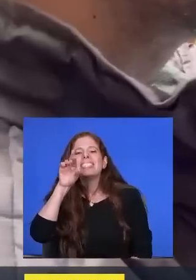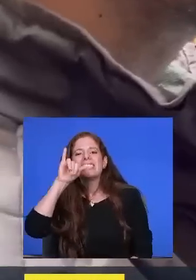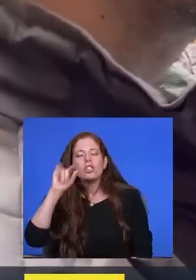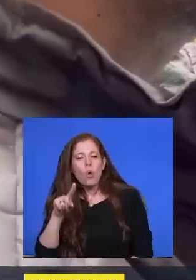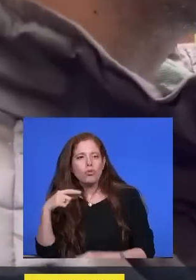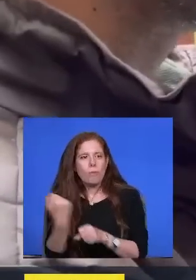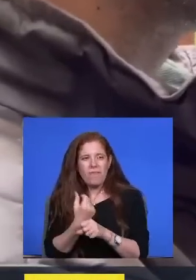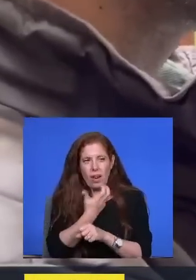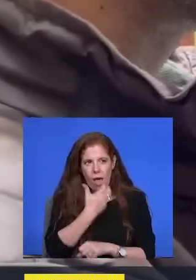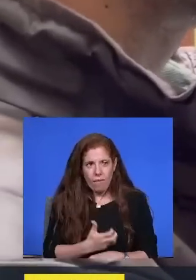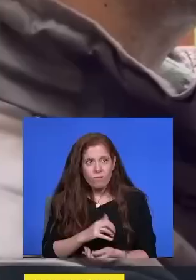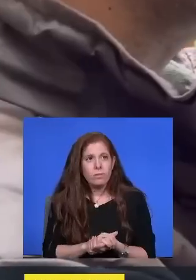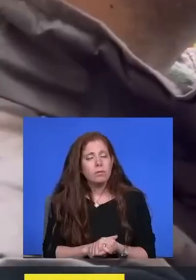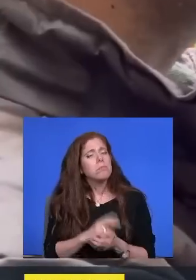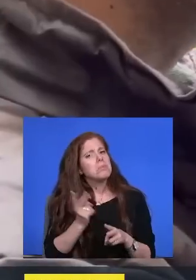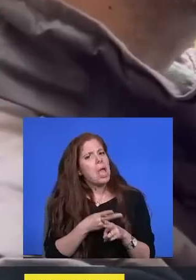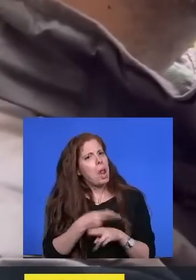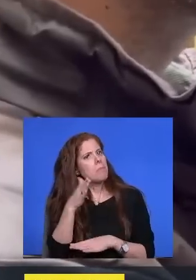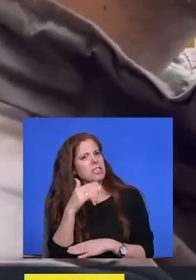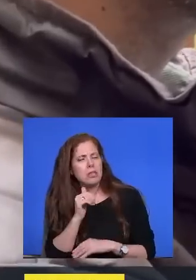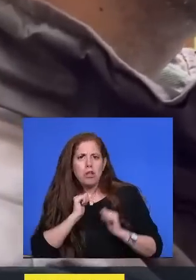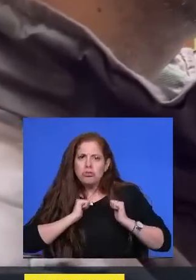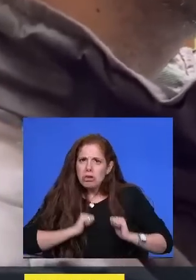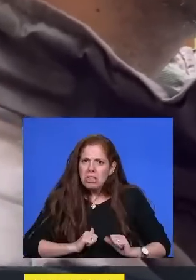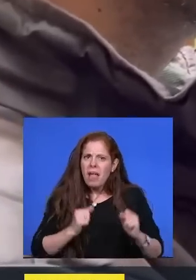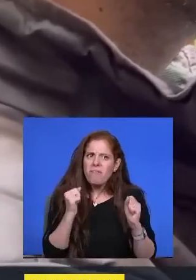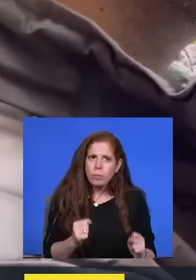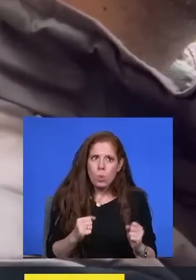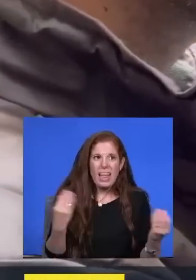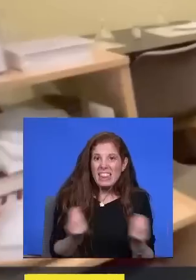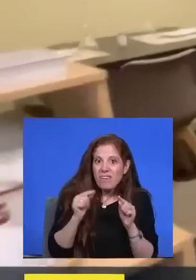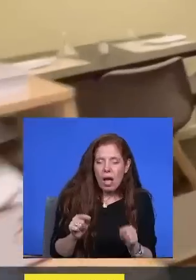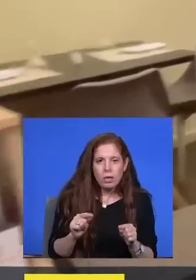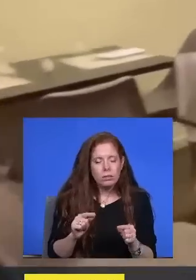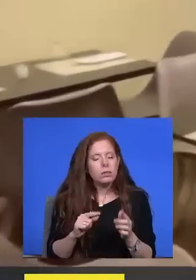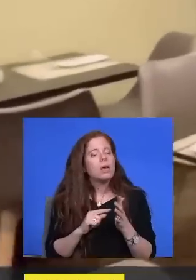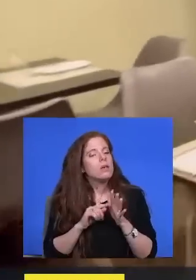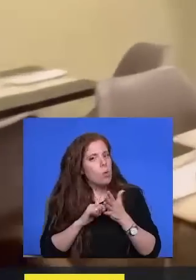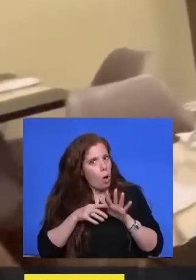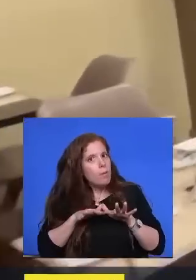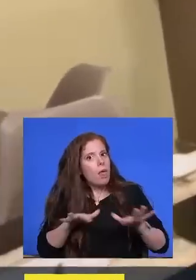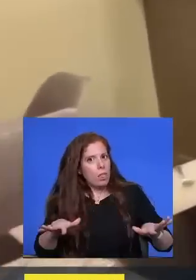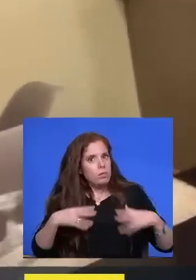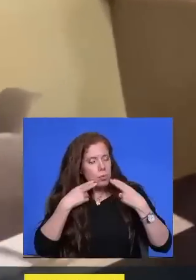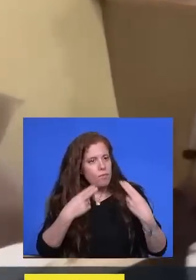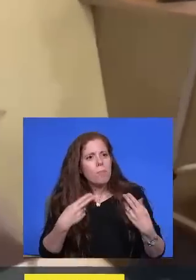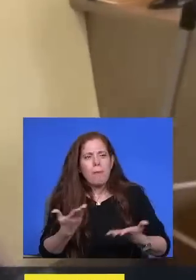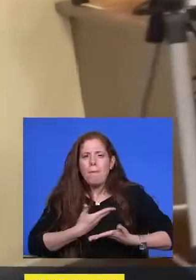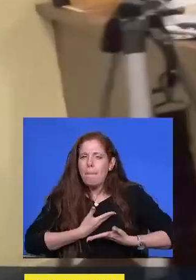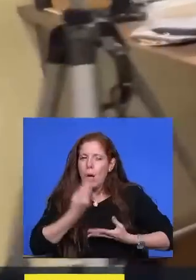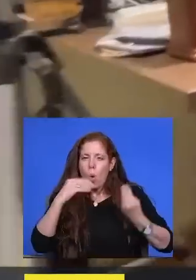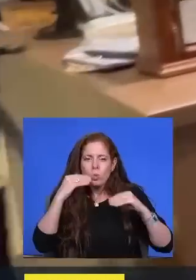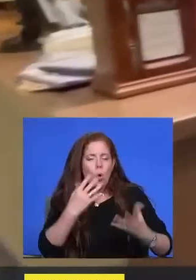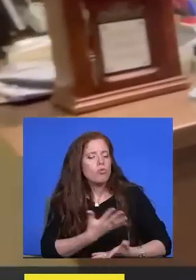אנחנו בדרך כלל במדינה מאוד שקטה ובטוחה, אז דבר כזה זה מעורר הרבה גלים. אנחנו מקבלים הרבה הודעות של אהבה